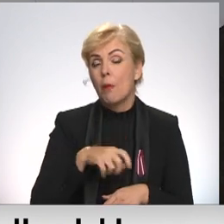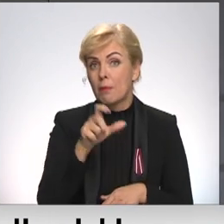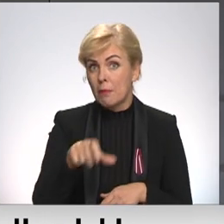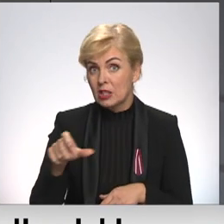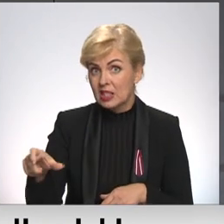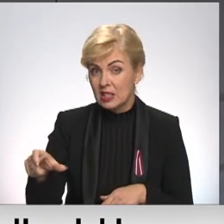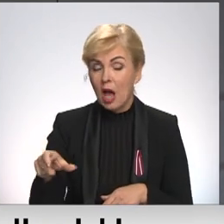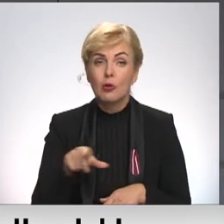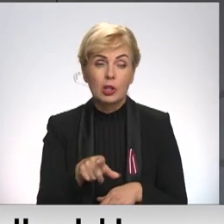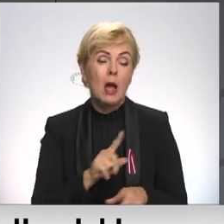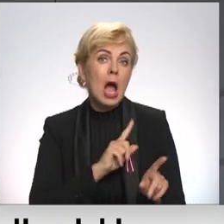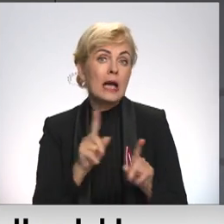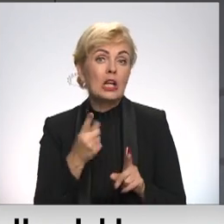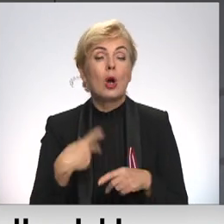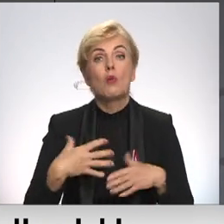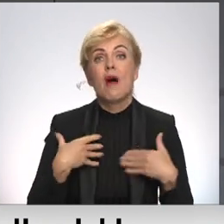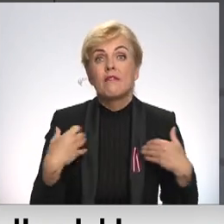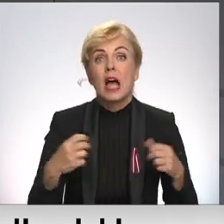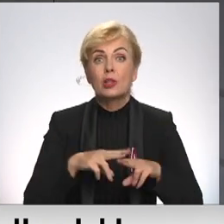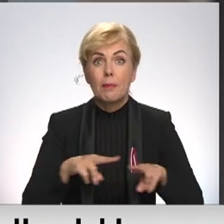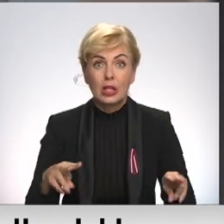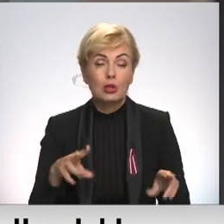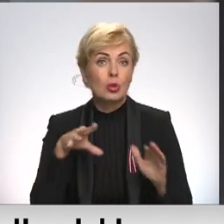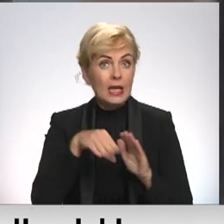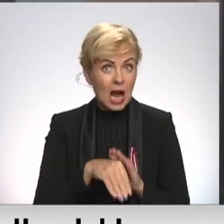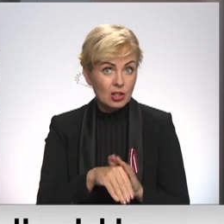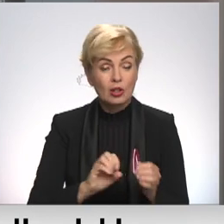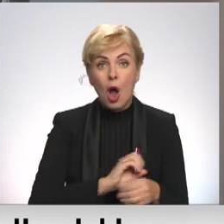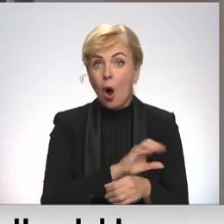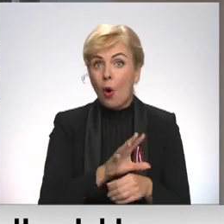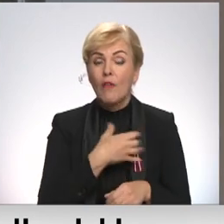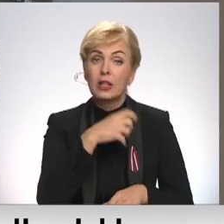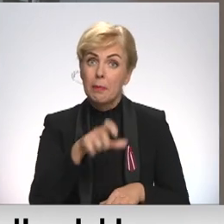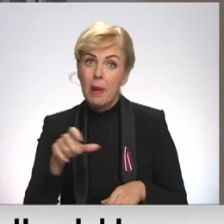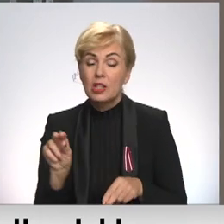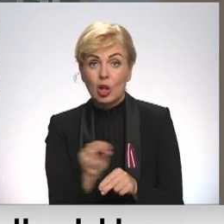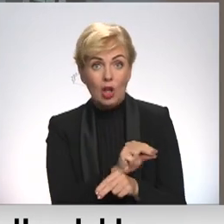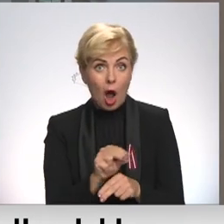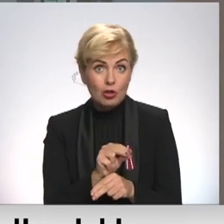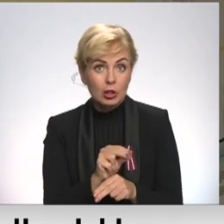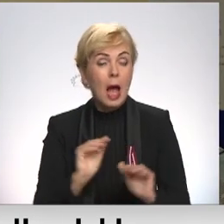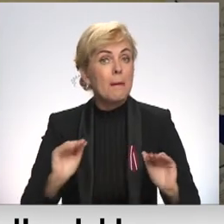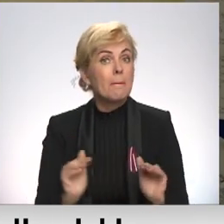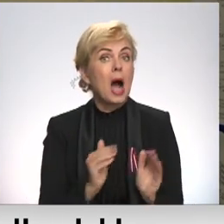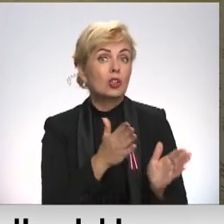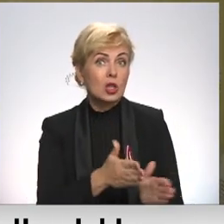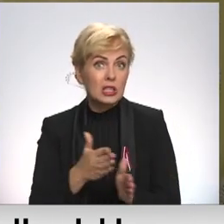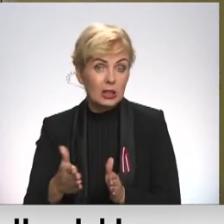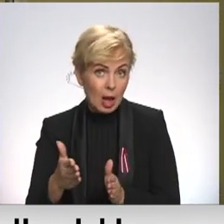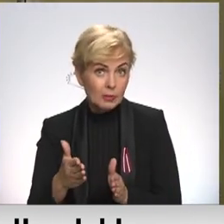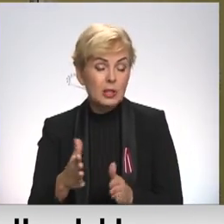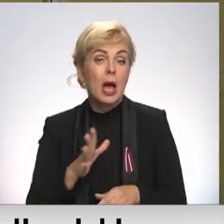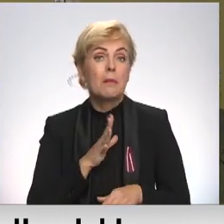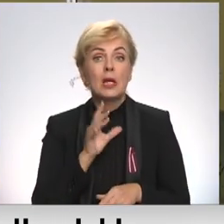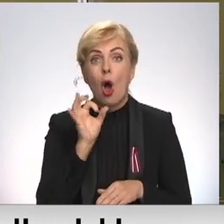pacientus. Rīkojums no veselības ministrijas iesaistīties COVID-19 pacientu ārstēšanā mazajām slimnīcām gan nāca jau